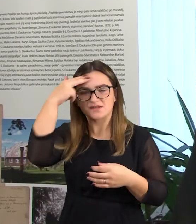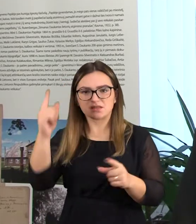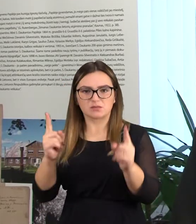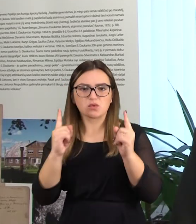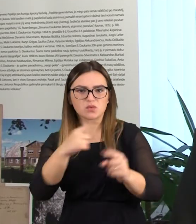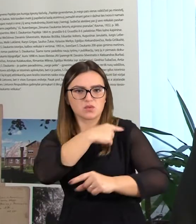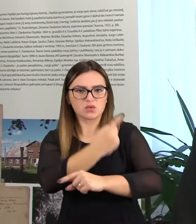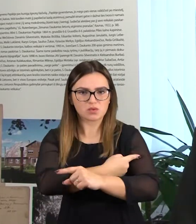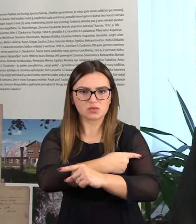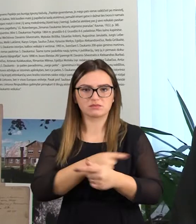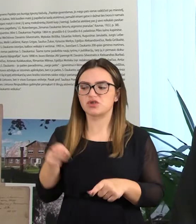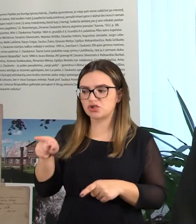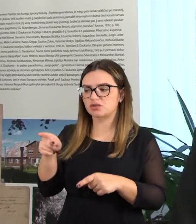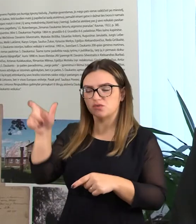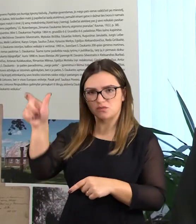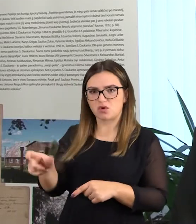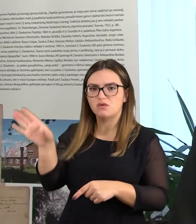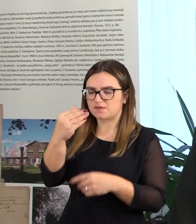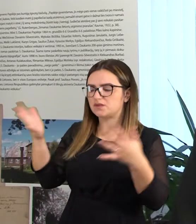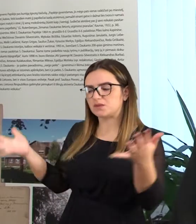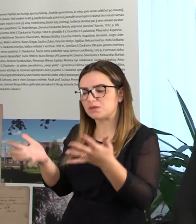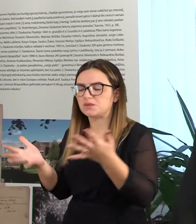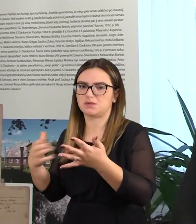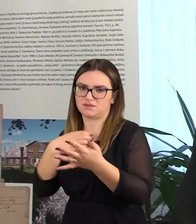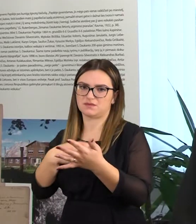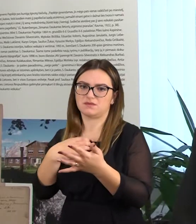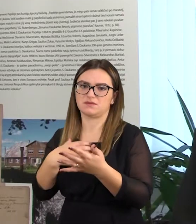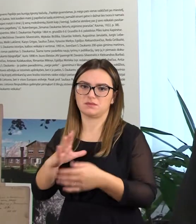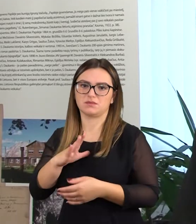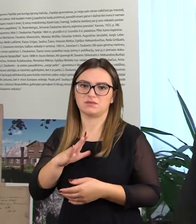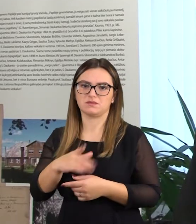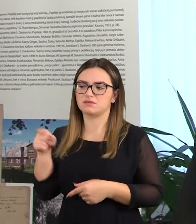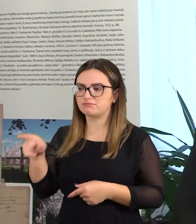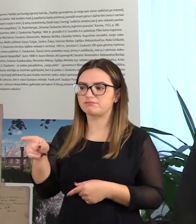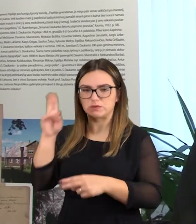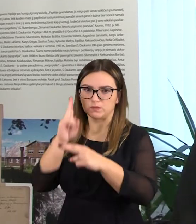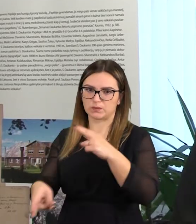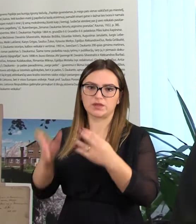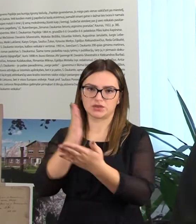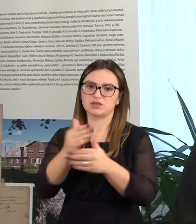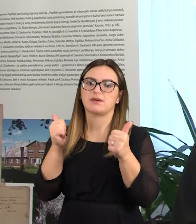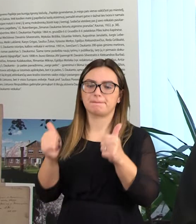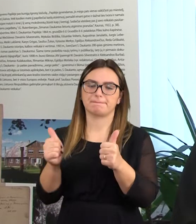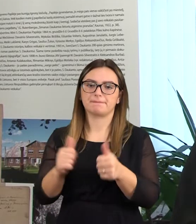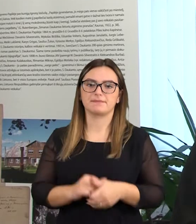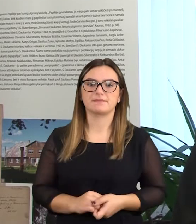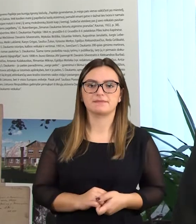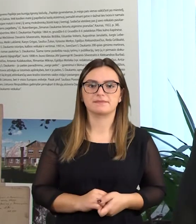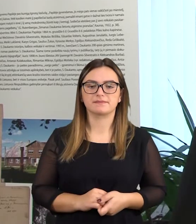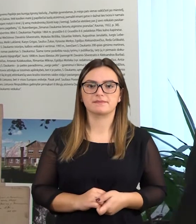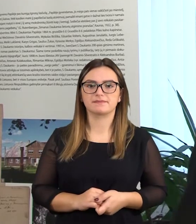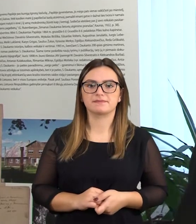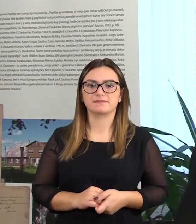buvo, manau, nepaprastai didelis ir geras sprendimas iš dvasininkų pusės,